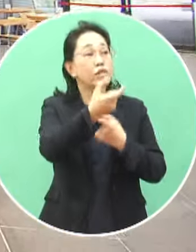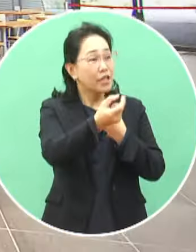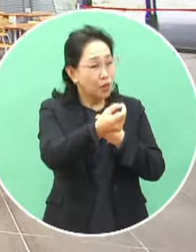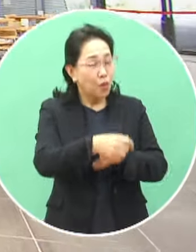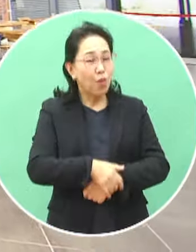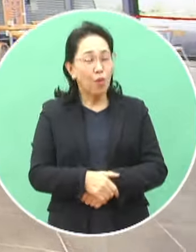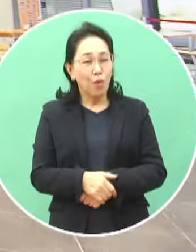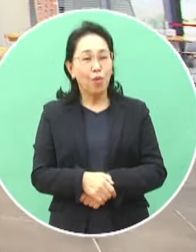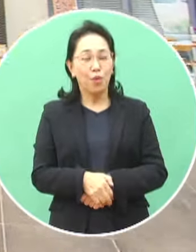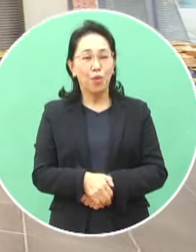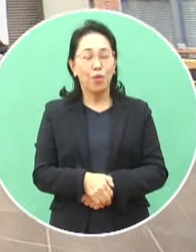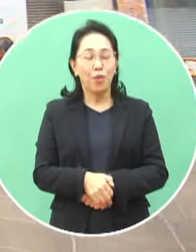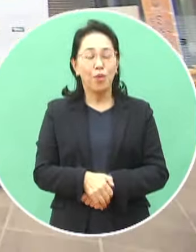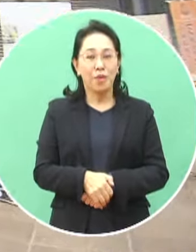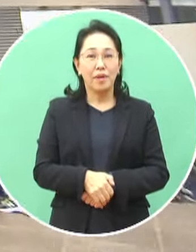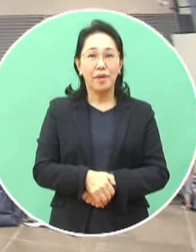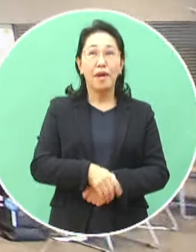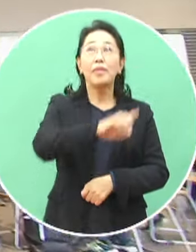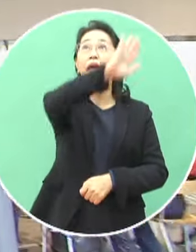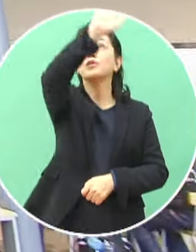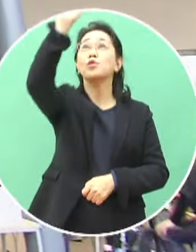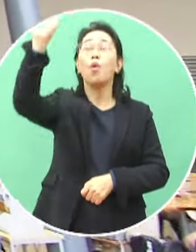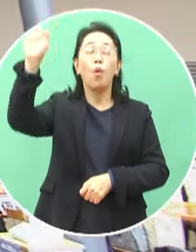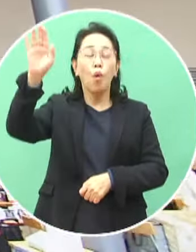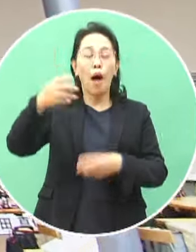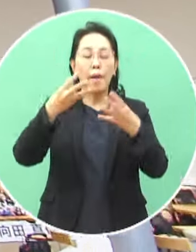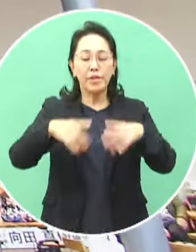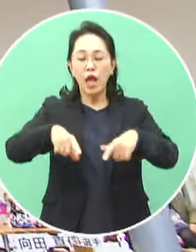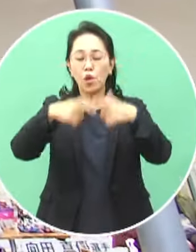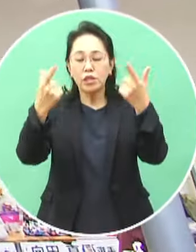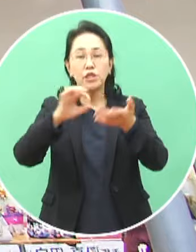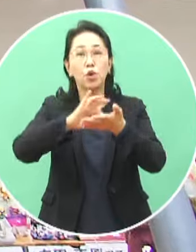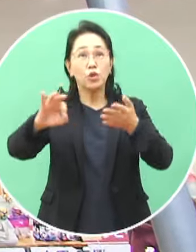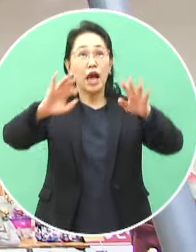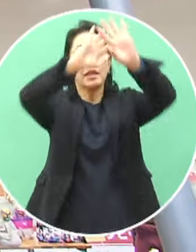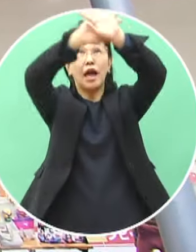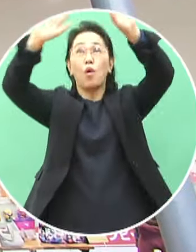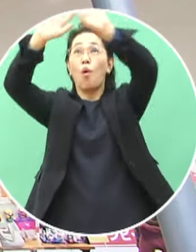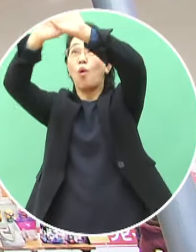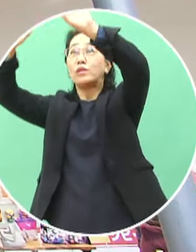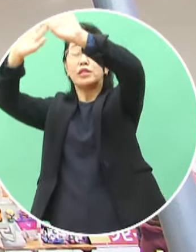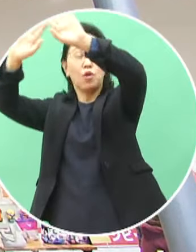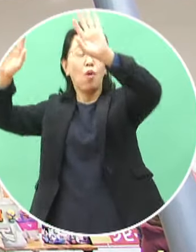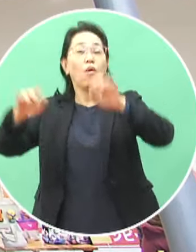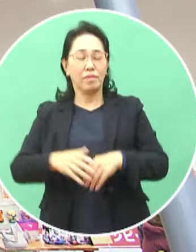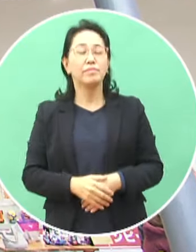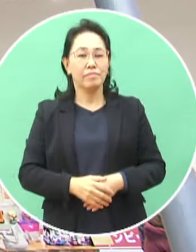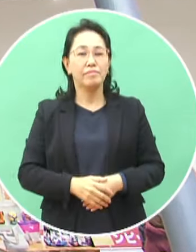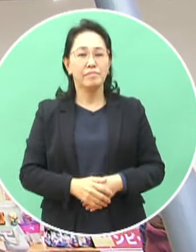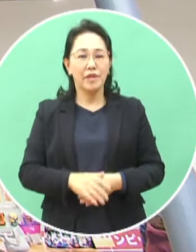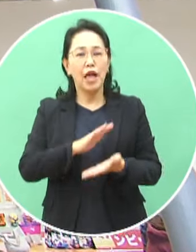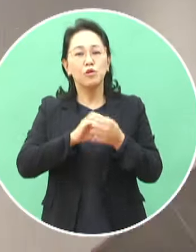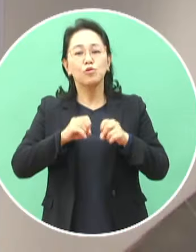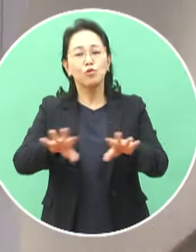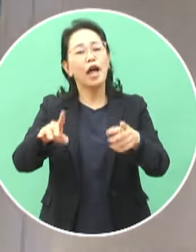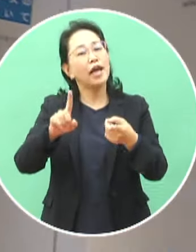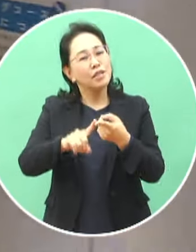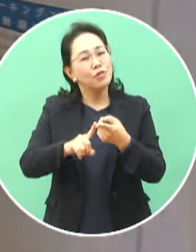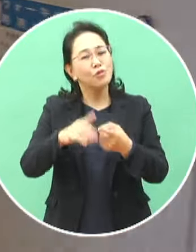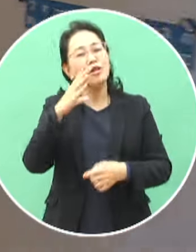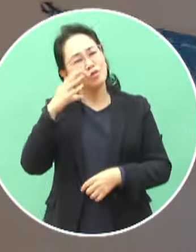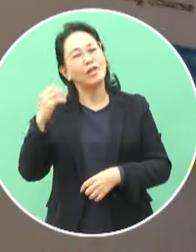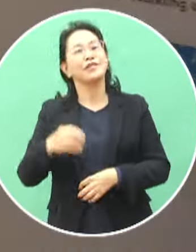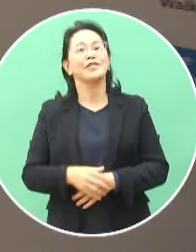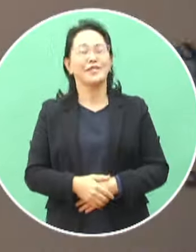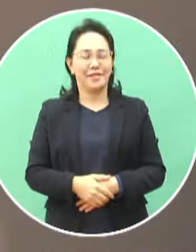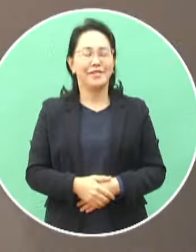か？ 天井は三重県の木を使った格子状のデザインがスタイリッシュで素敵ですが、この